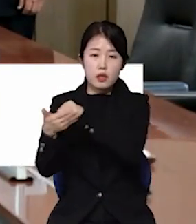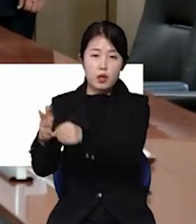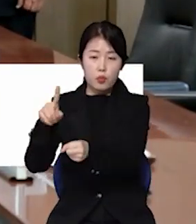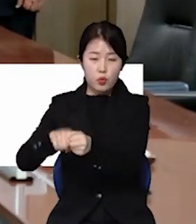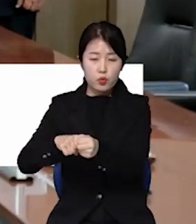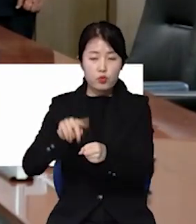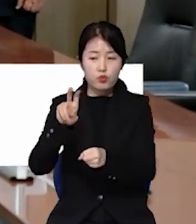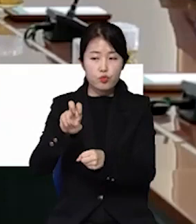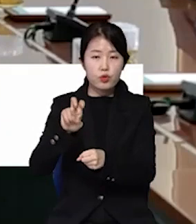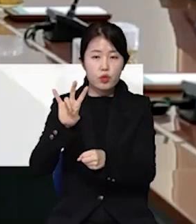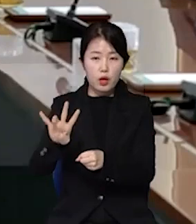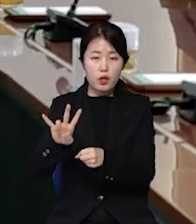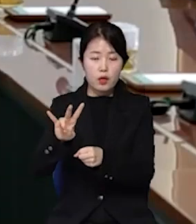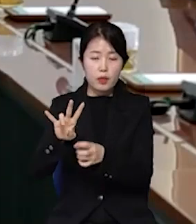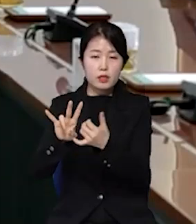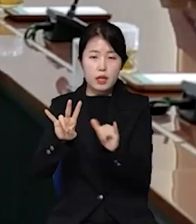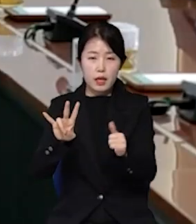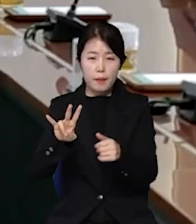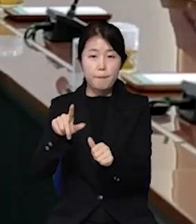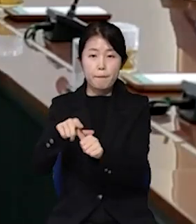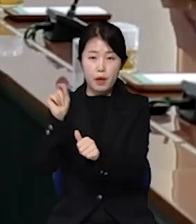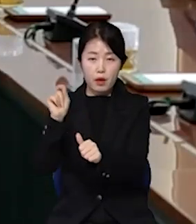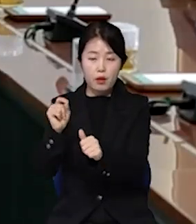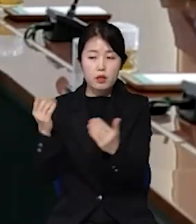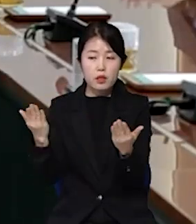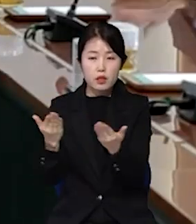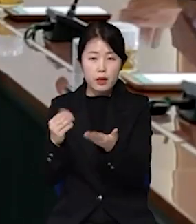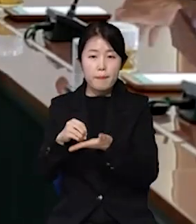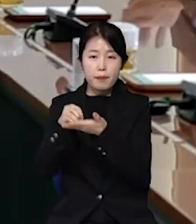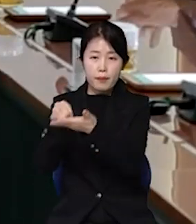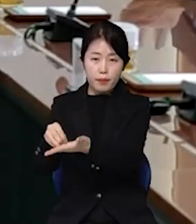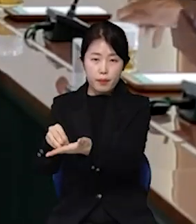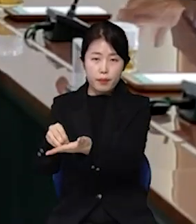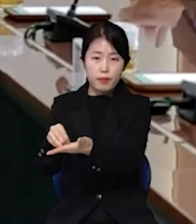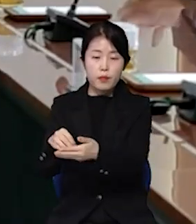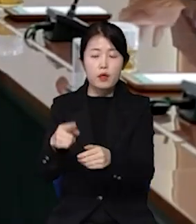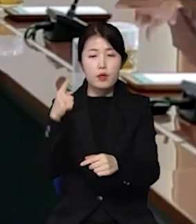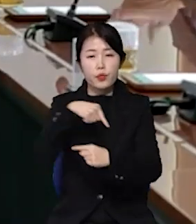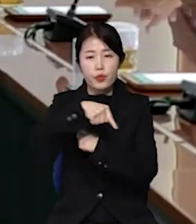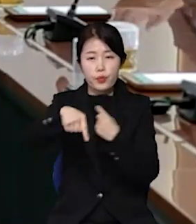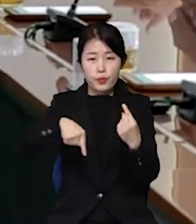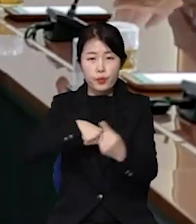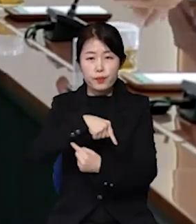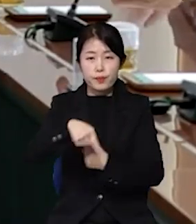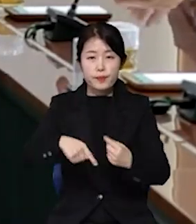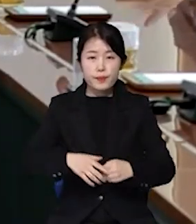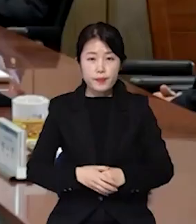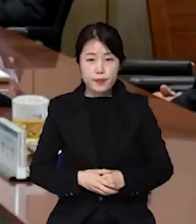24명을 선발해 해외 우수 기업의 취업을 연계하는 사업을 운영하고 있습니다.